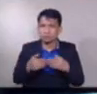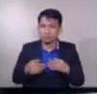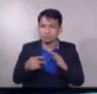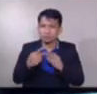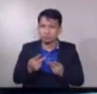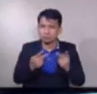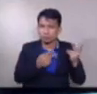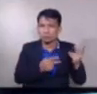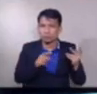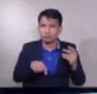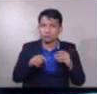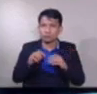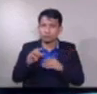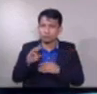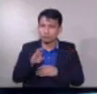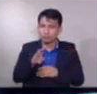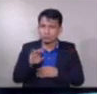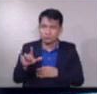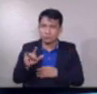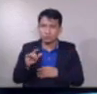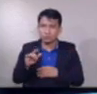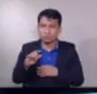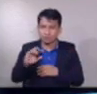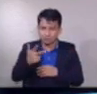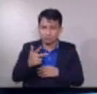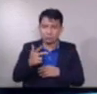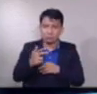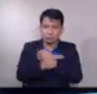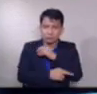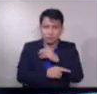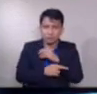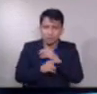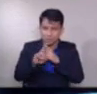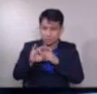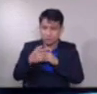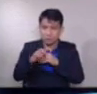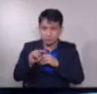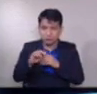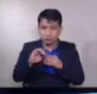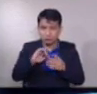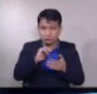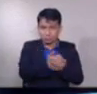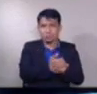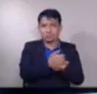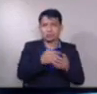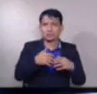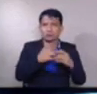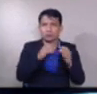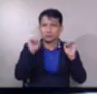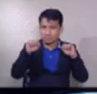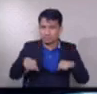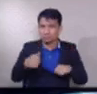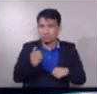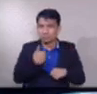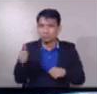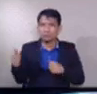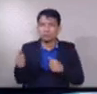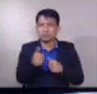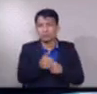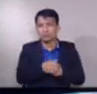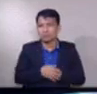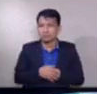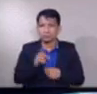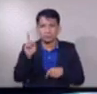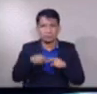na yun, tatlong rehiyon lang daw ang pwedeng tumayo sa sarili nilang kakayahan.